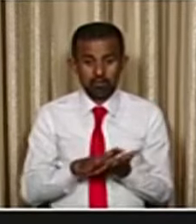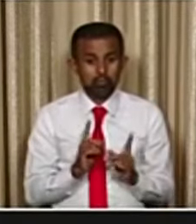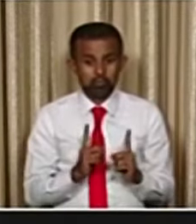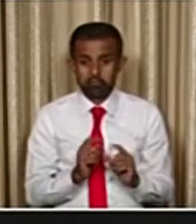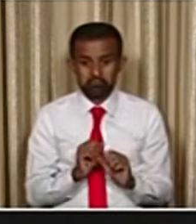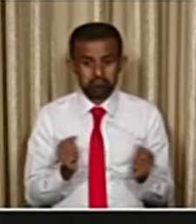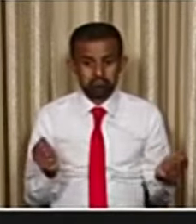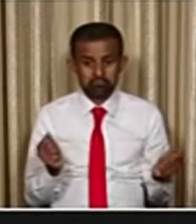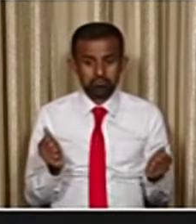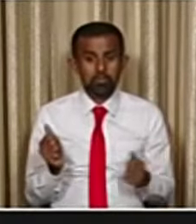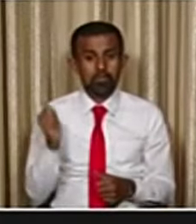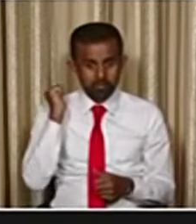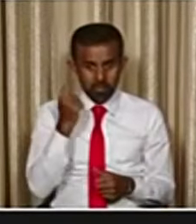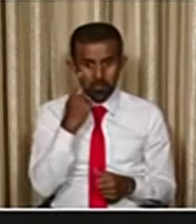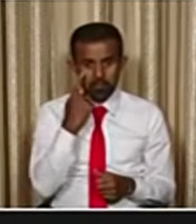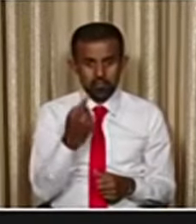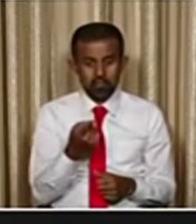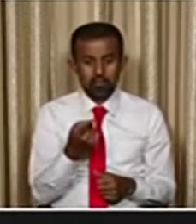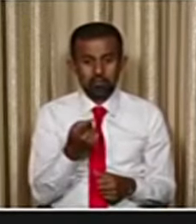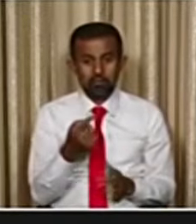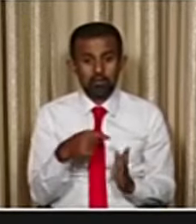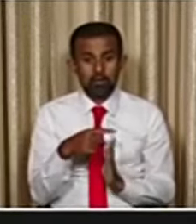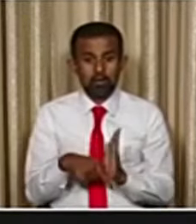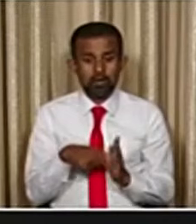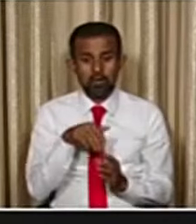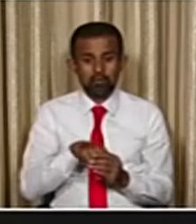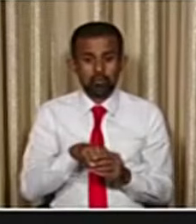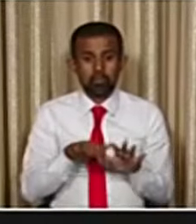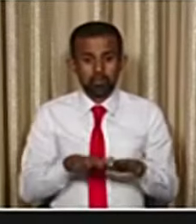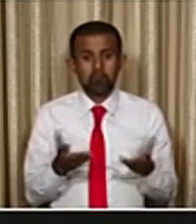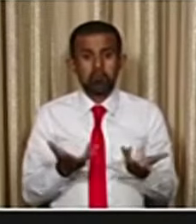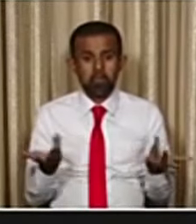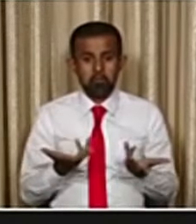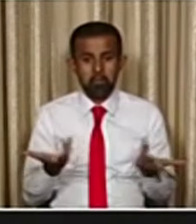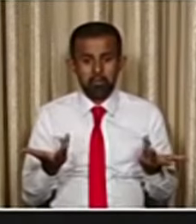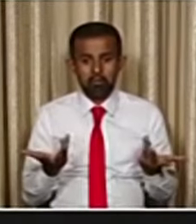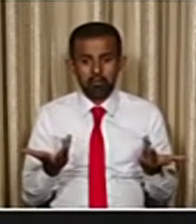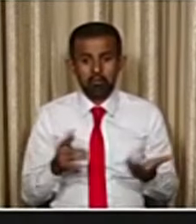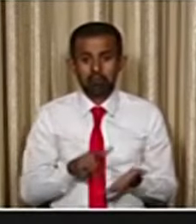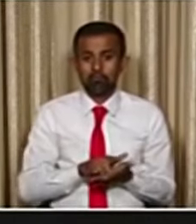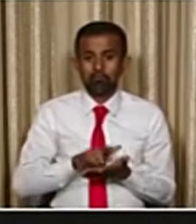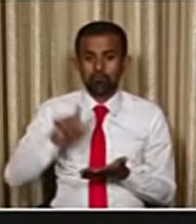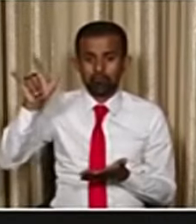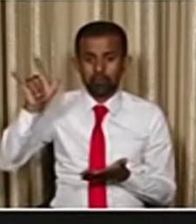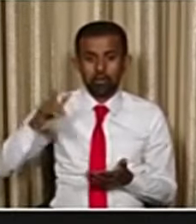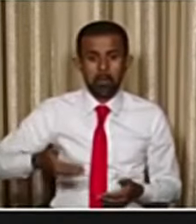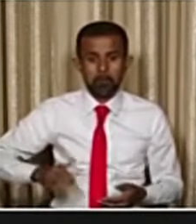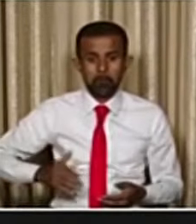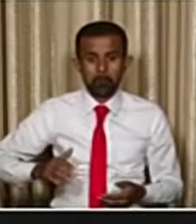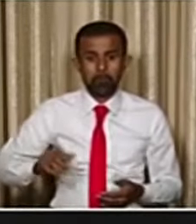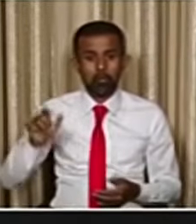තිබෙ නැත්තම් එදා අද අපිට පැහැදිලිව පේන්න තියෙනවා ලංකාව තුල ඉන්න බෑ කියලා විදේශ රටවලට ගිය බංග්ලාදේශයට ගිය